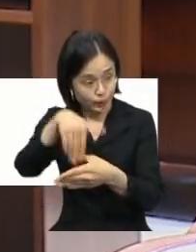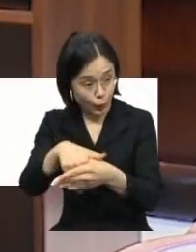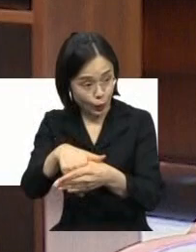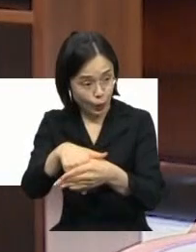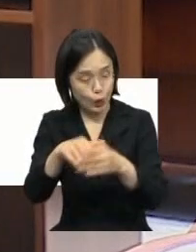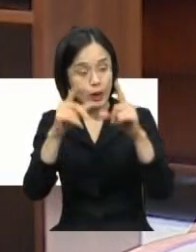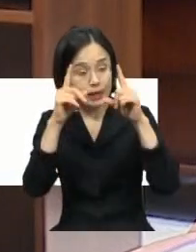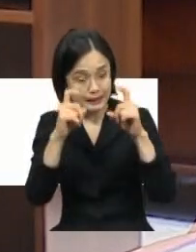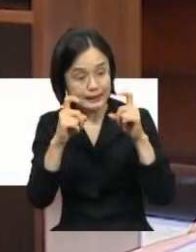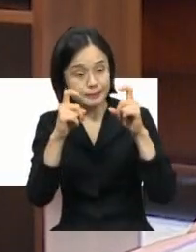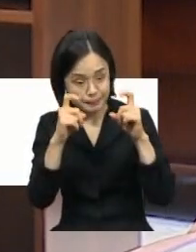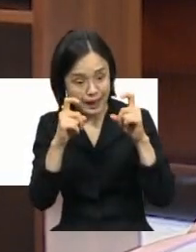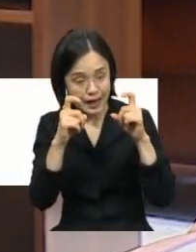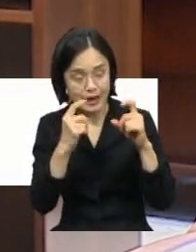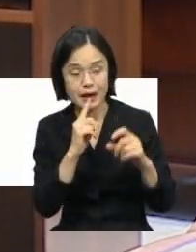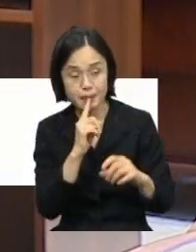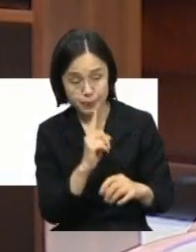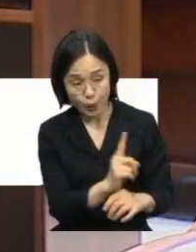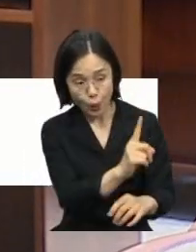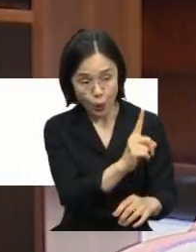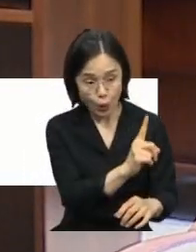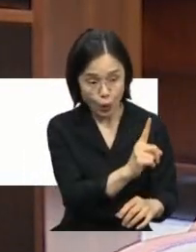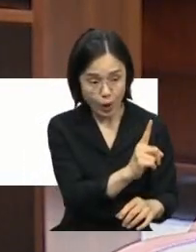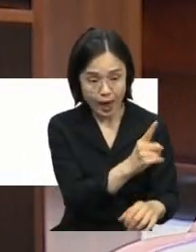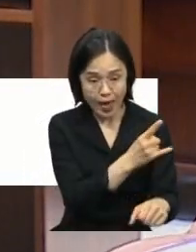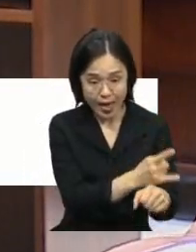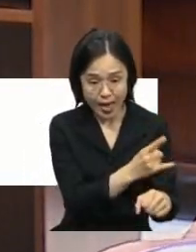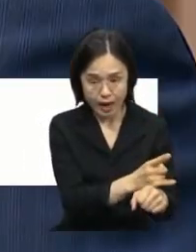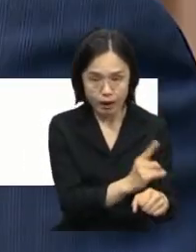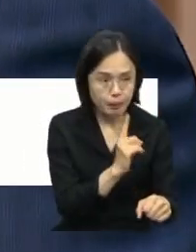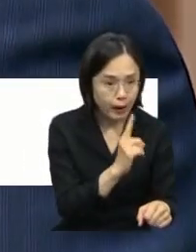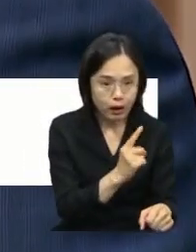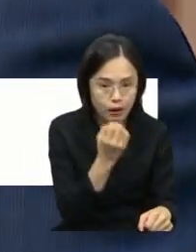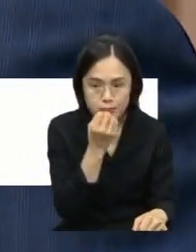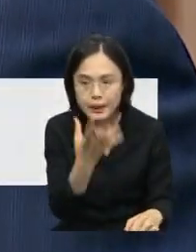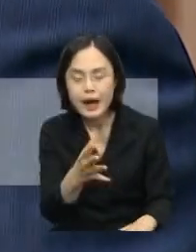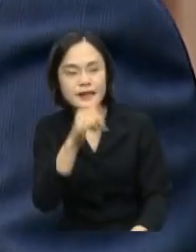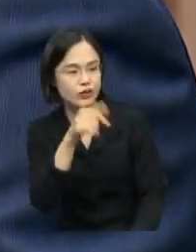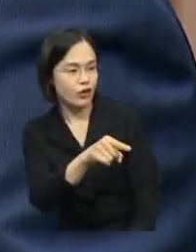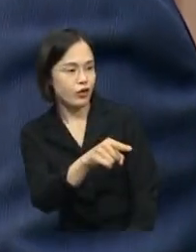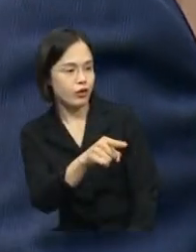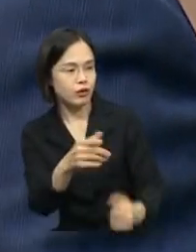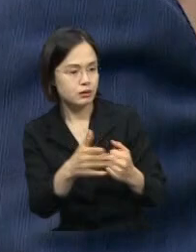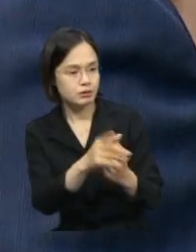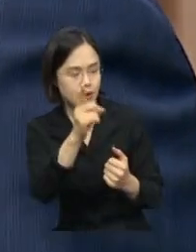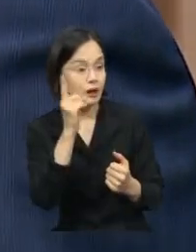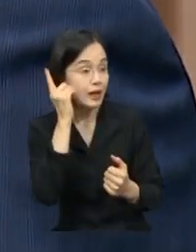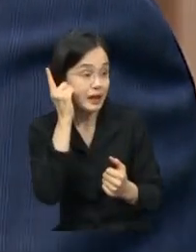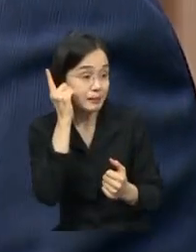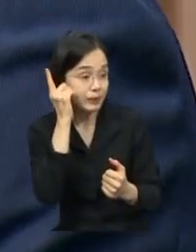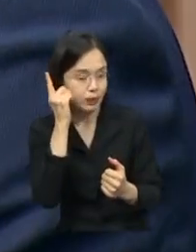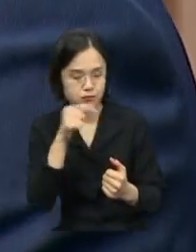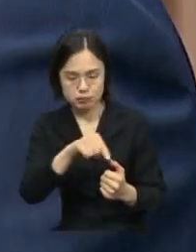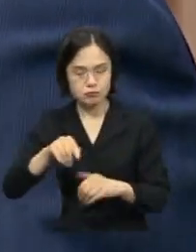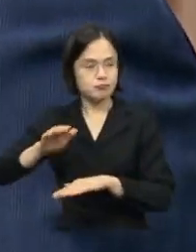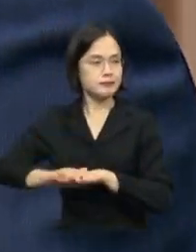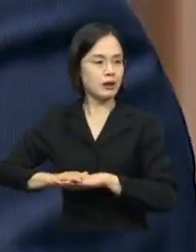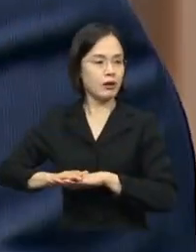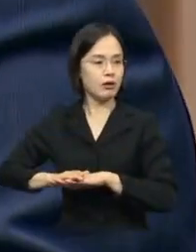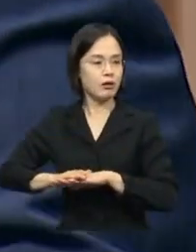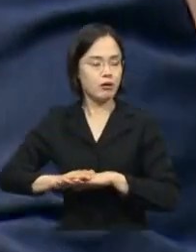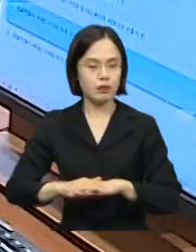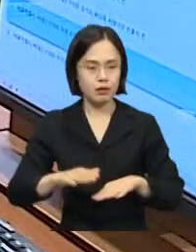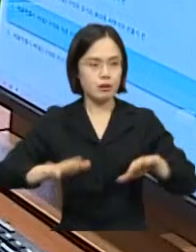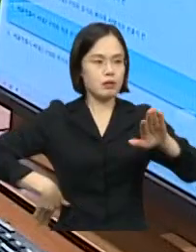찍어 보고하라고 했다는 제보를 받았다며 사무국의 핸드폰을 반납하고 투표하자는 의을